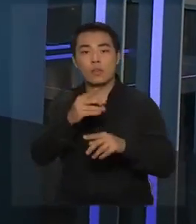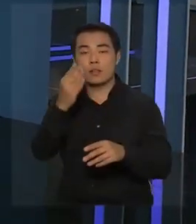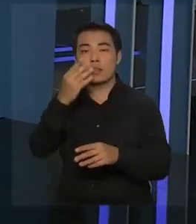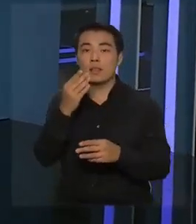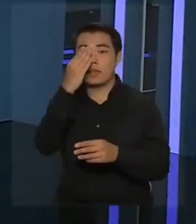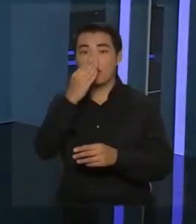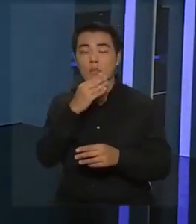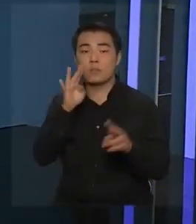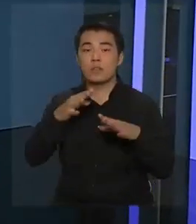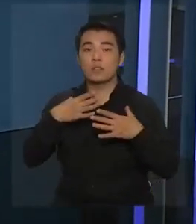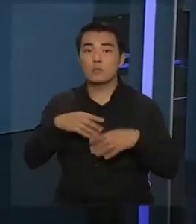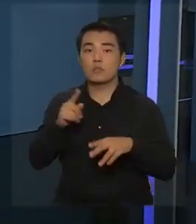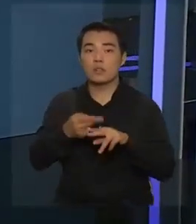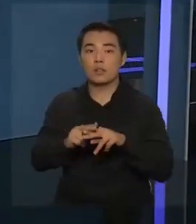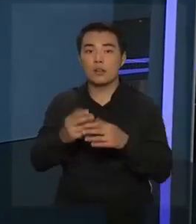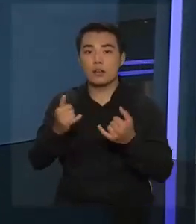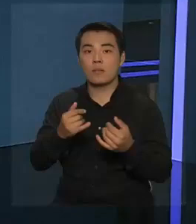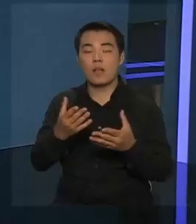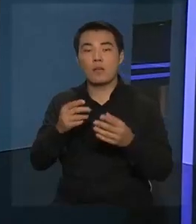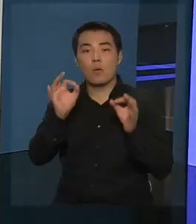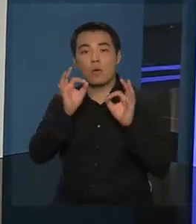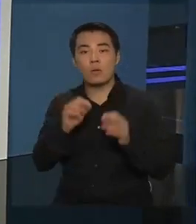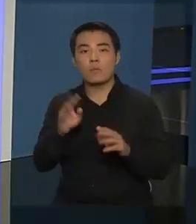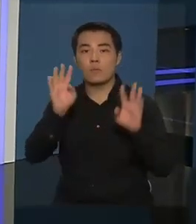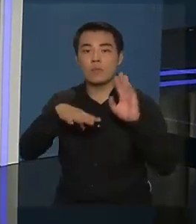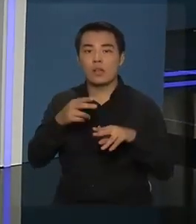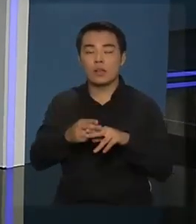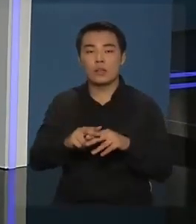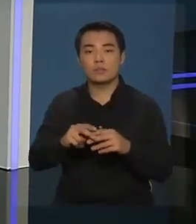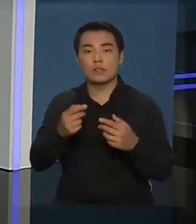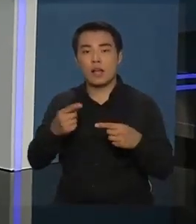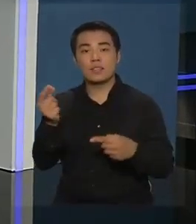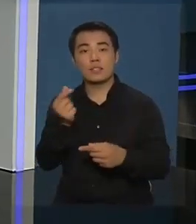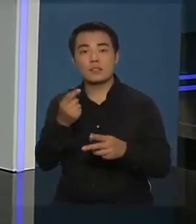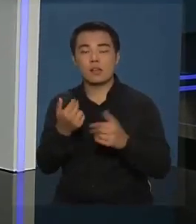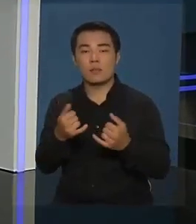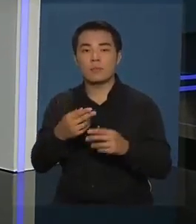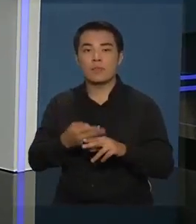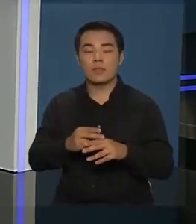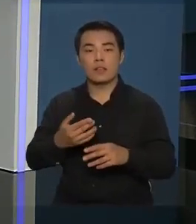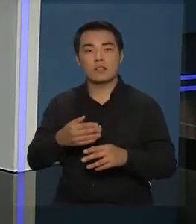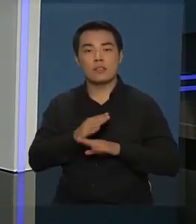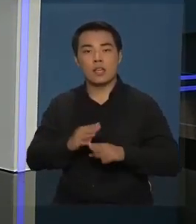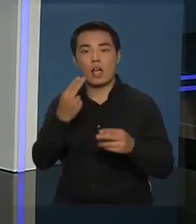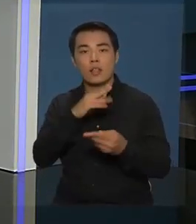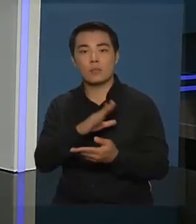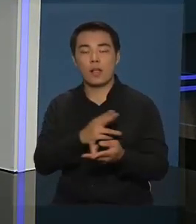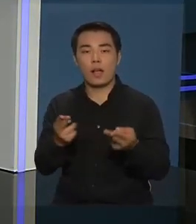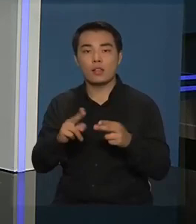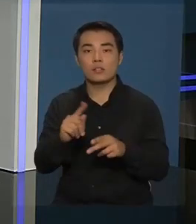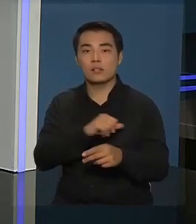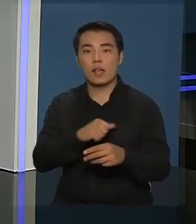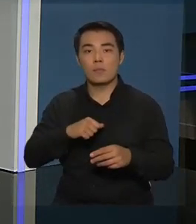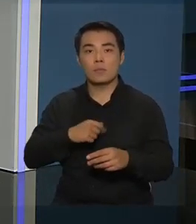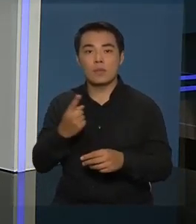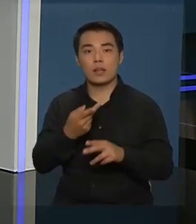жаумаған жаңбыр жиын терім кезінде толассыз жауғандықтан алқаптың біраз бөлігі жарамсыз болып қалған. Енді қолдан келер жалғыз